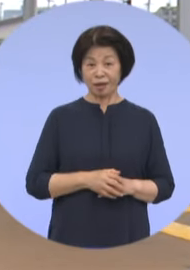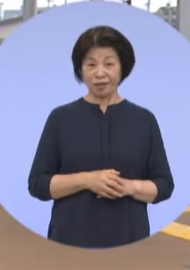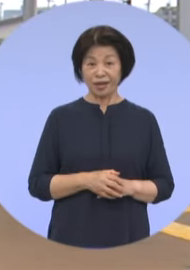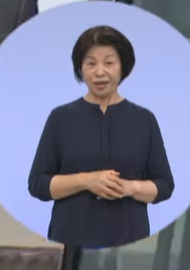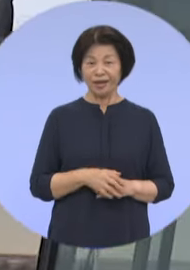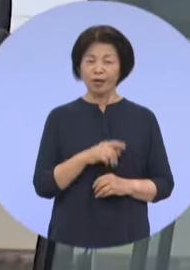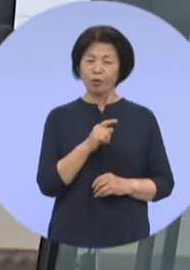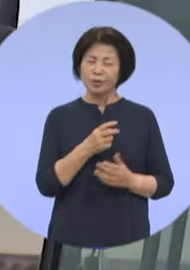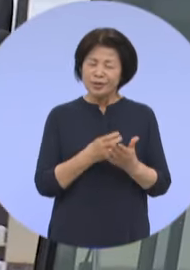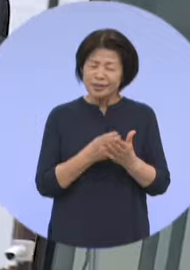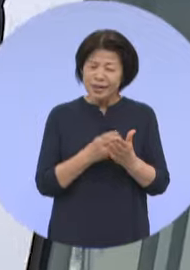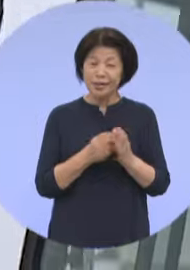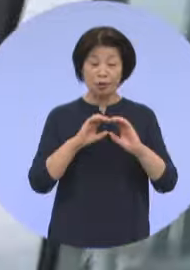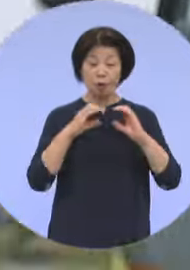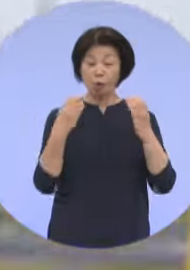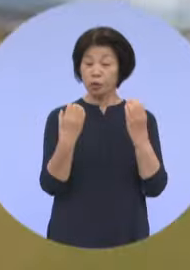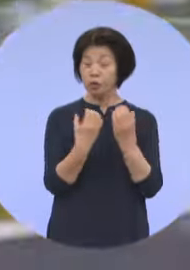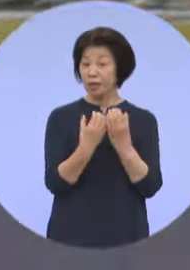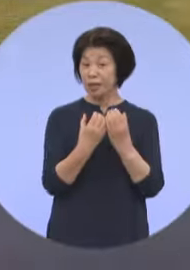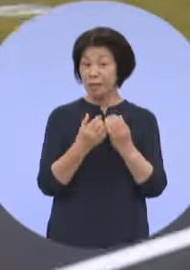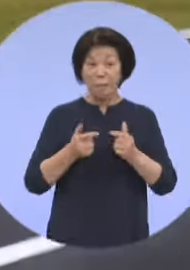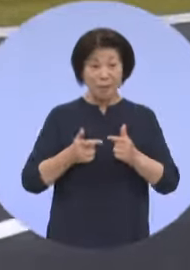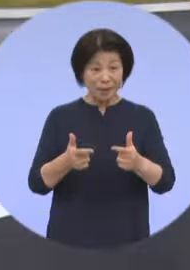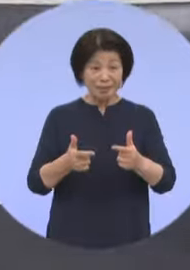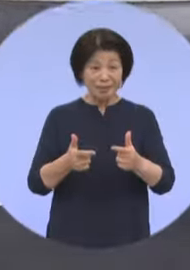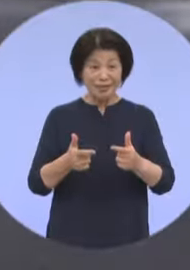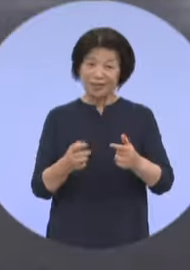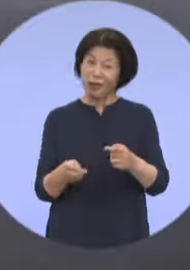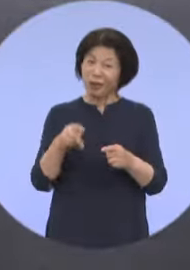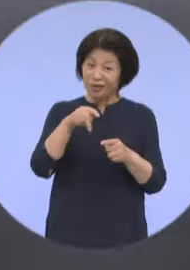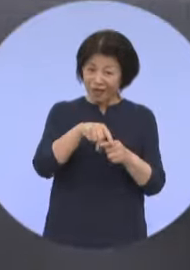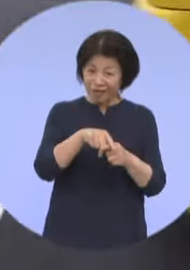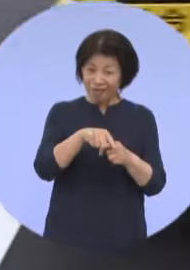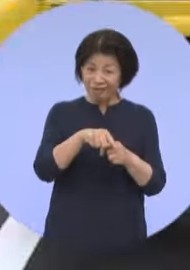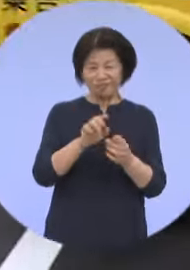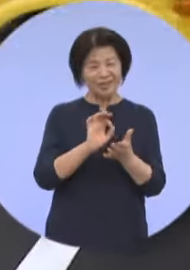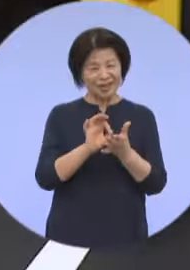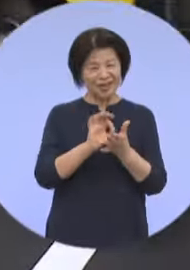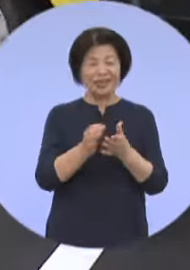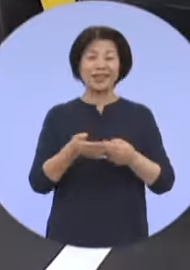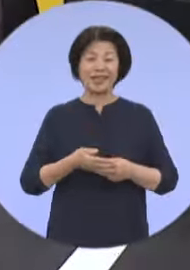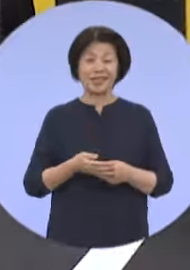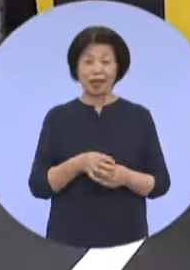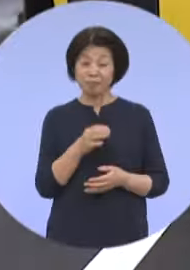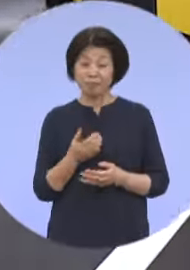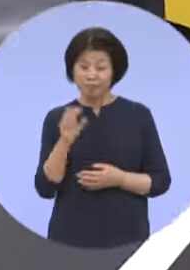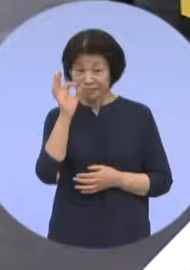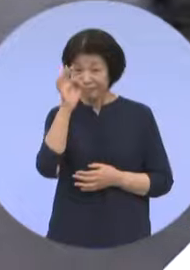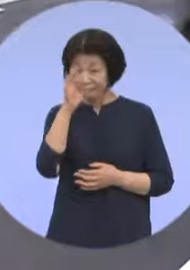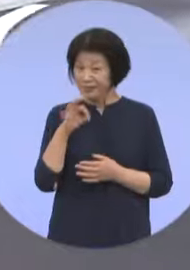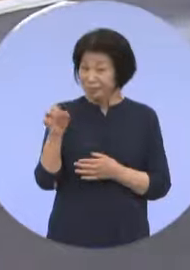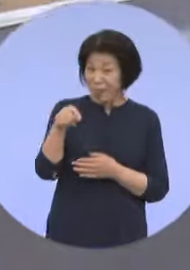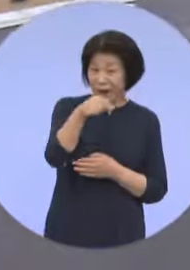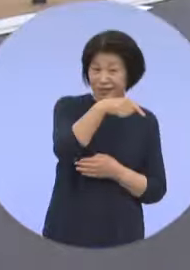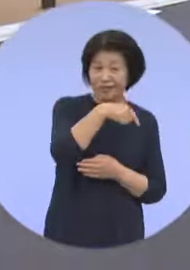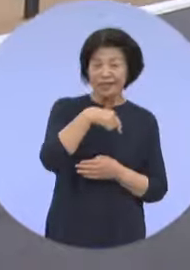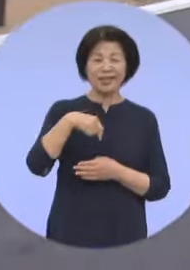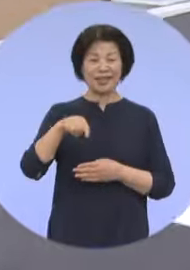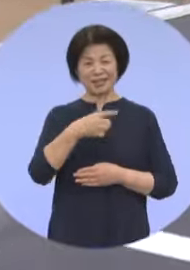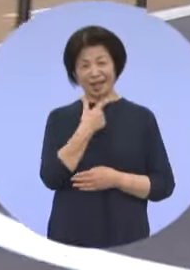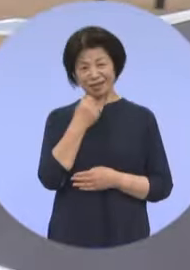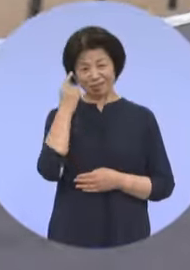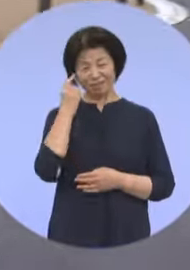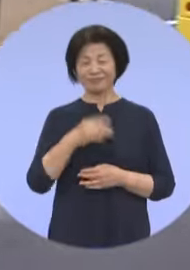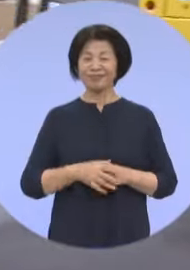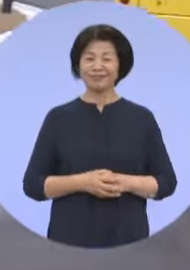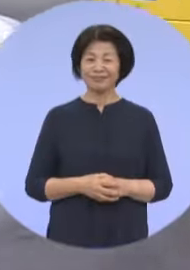ひこのコミュニティバスを使って、巡っていただきたいなと思います。あるいはまた、